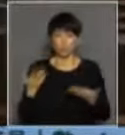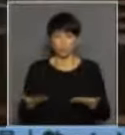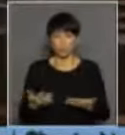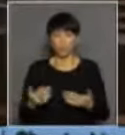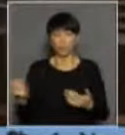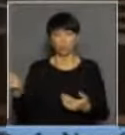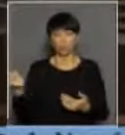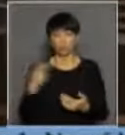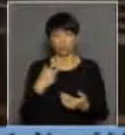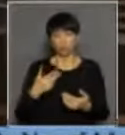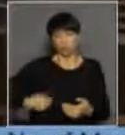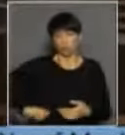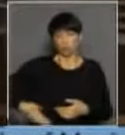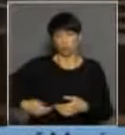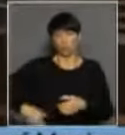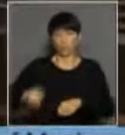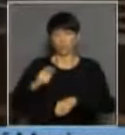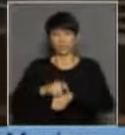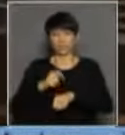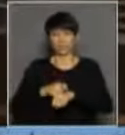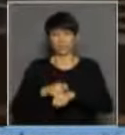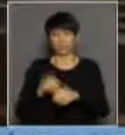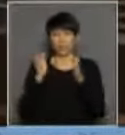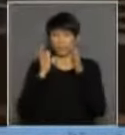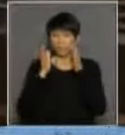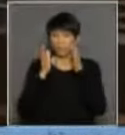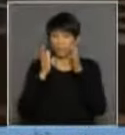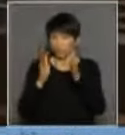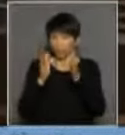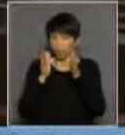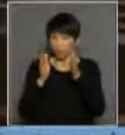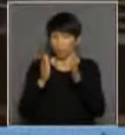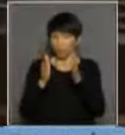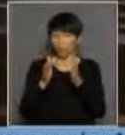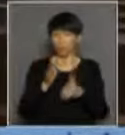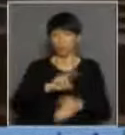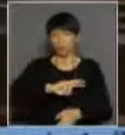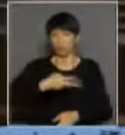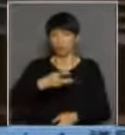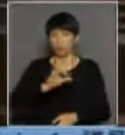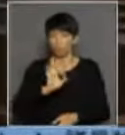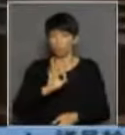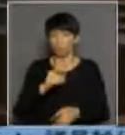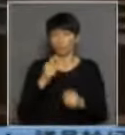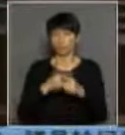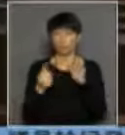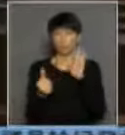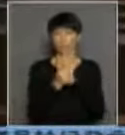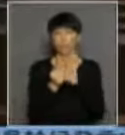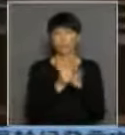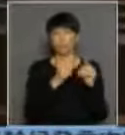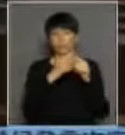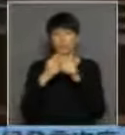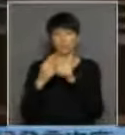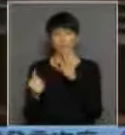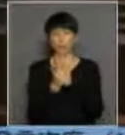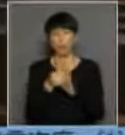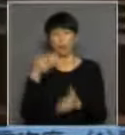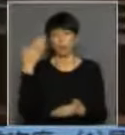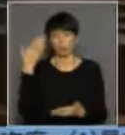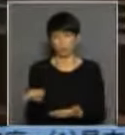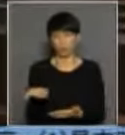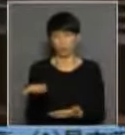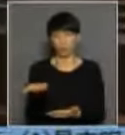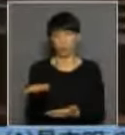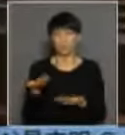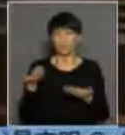爭，再嘥時間咧，而唔行錯方向嘅話咧。恐怕我哋真係幫唔到市民，我哋只係再一次咧係衝擊